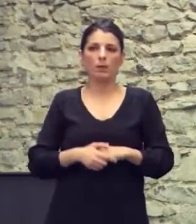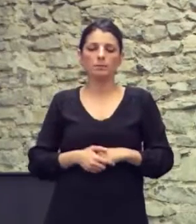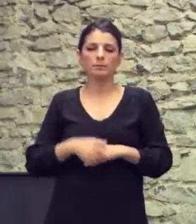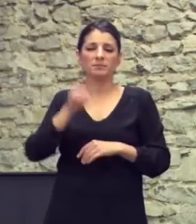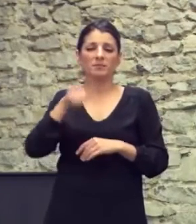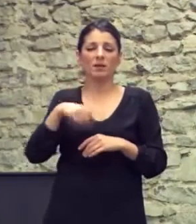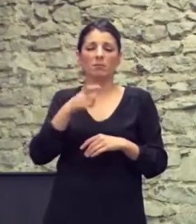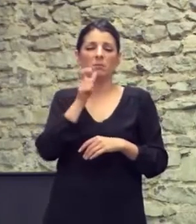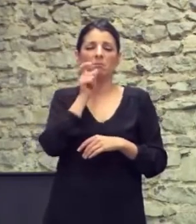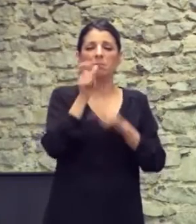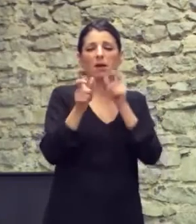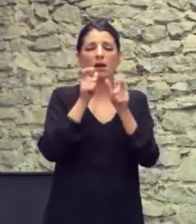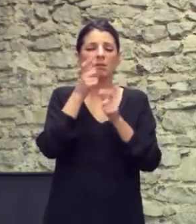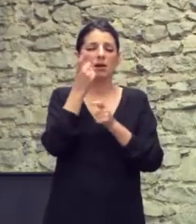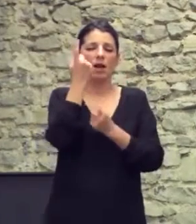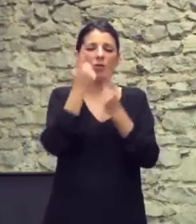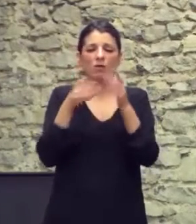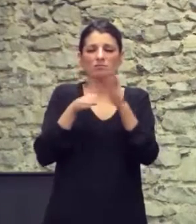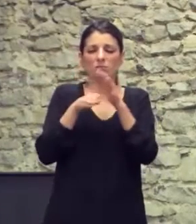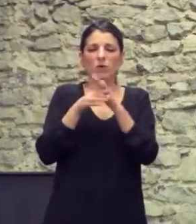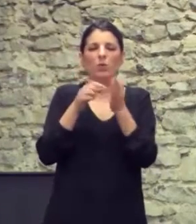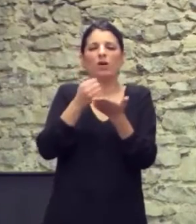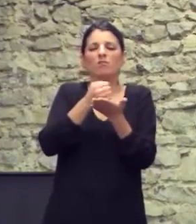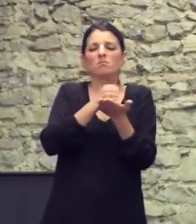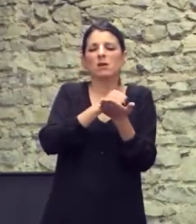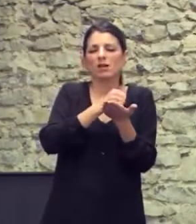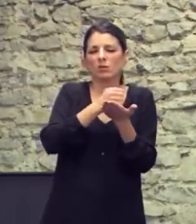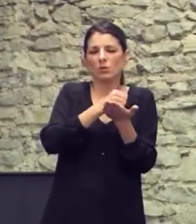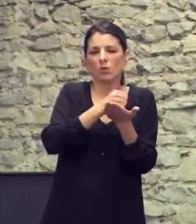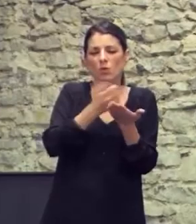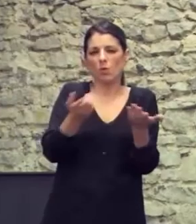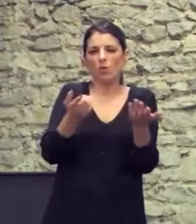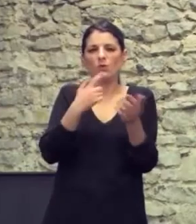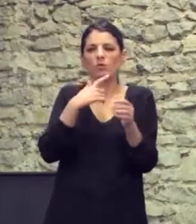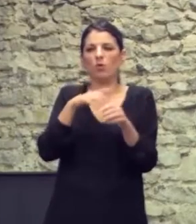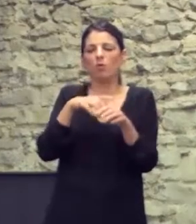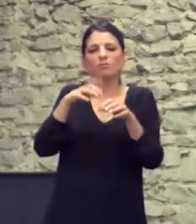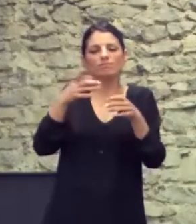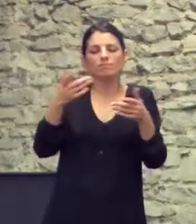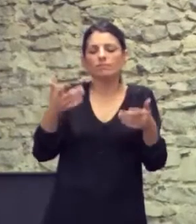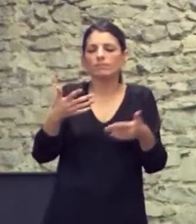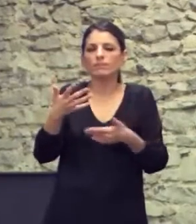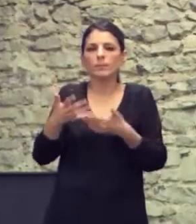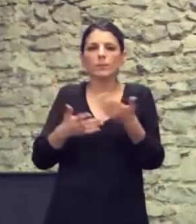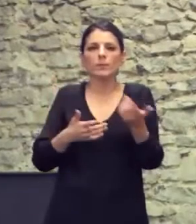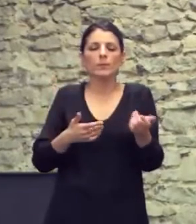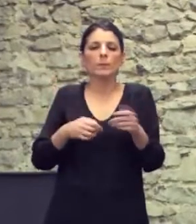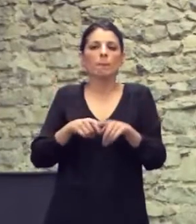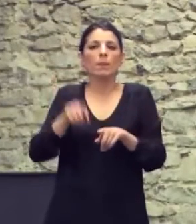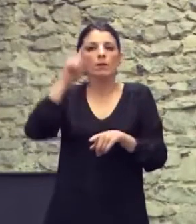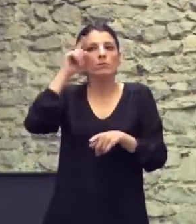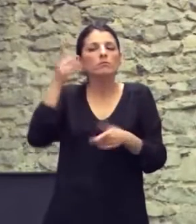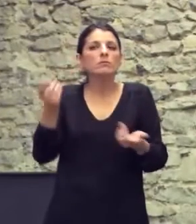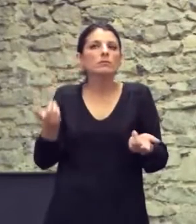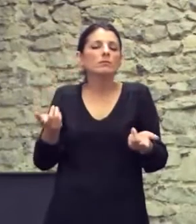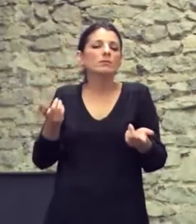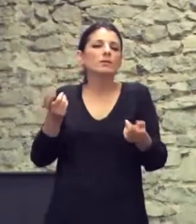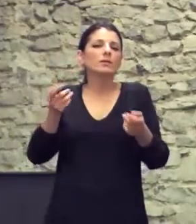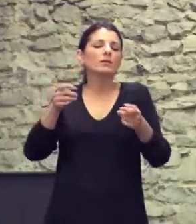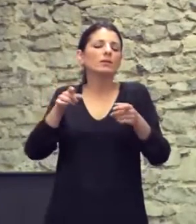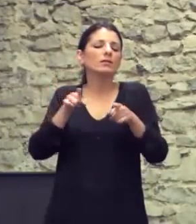marikoia izatea dela fantasma bat, ez da horren beste gertatzen den zerbait, ez dakigu gertatzen den, ez den gertatzen, gertatuko den, ez den gertatuko, baina